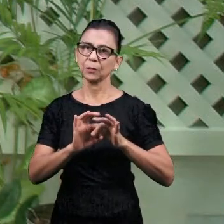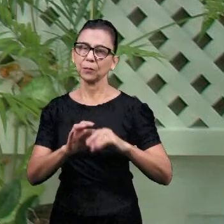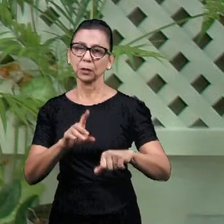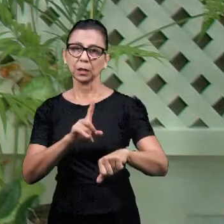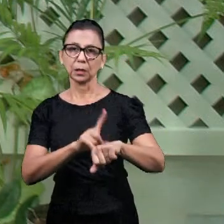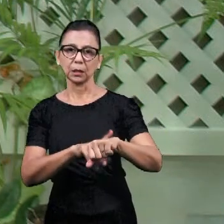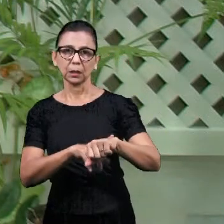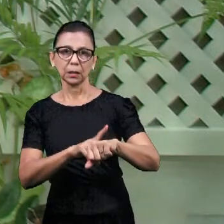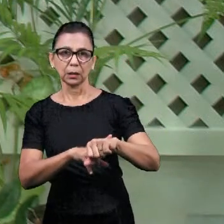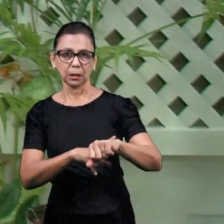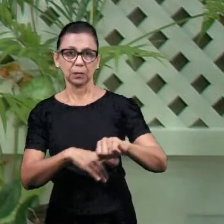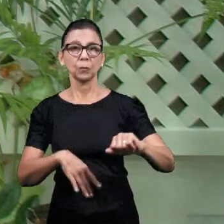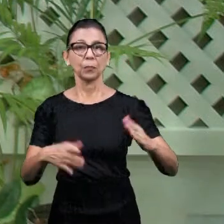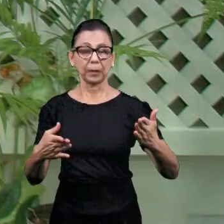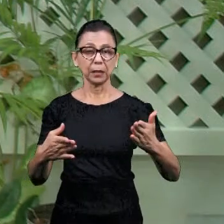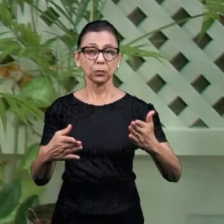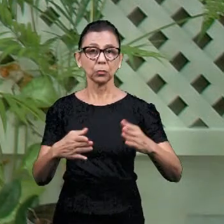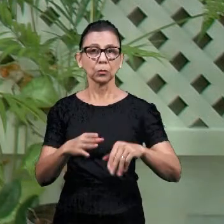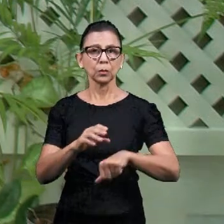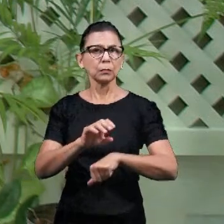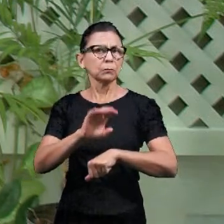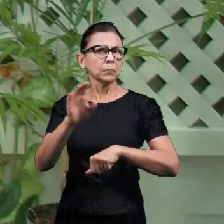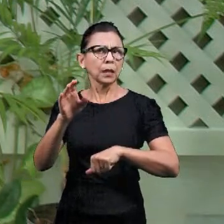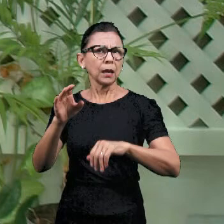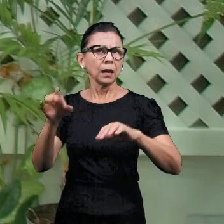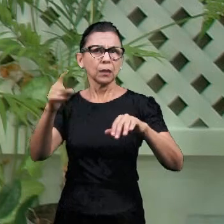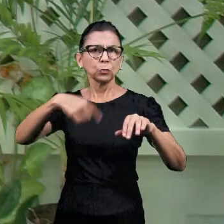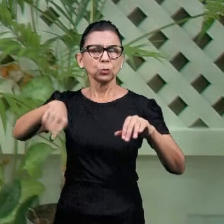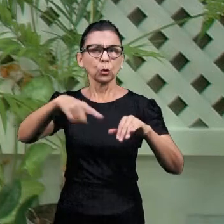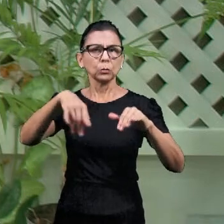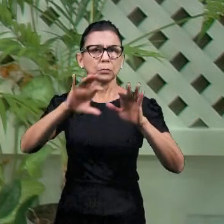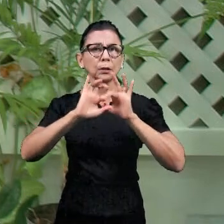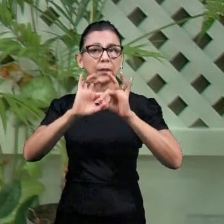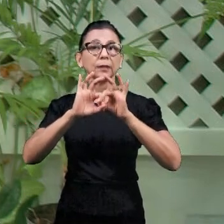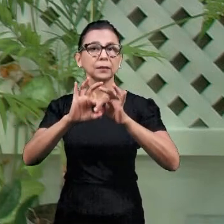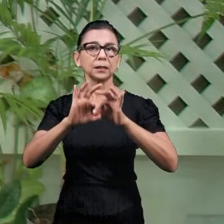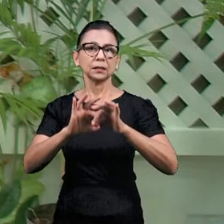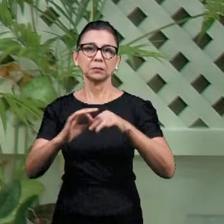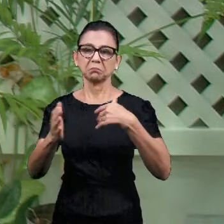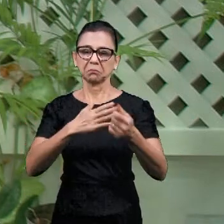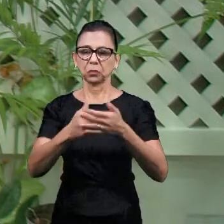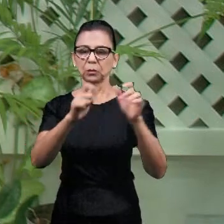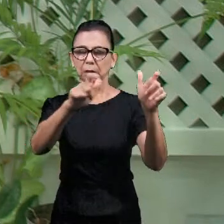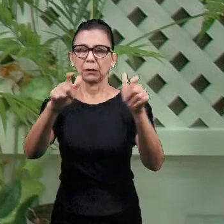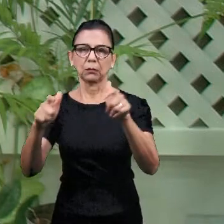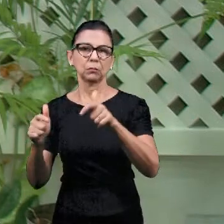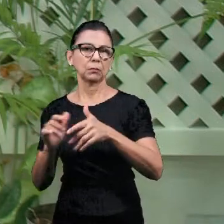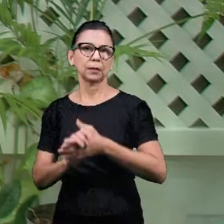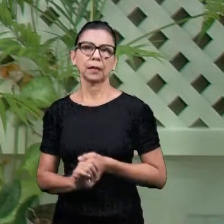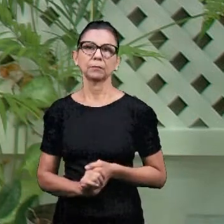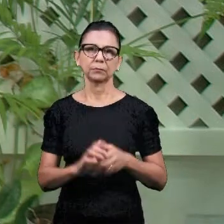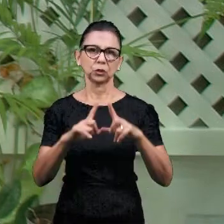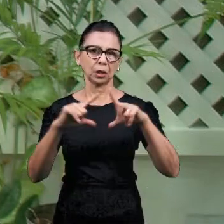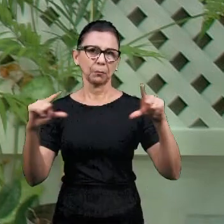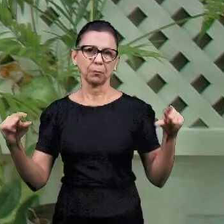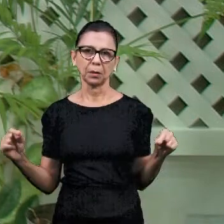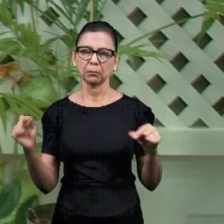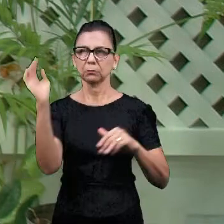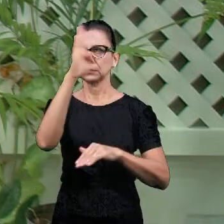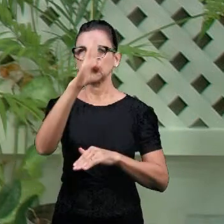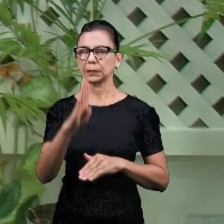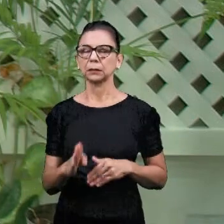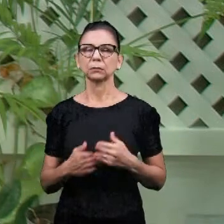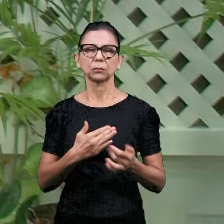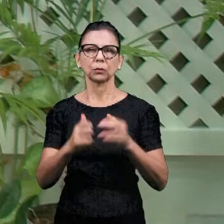est réunie. Il peut être ici au Brésil, la Chine, le Japon, n'importe quel endroit, la maison. Donc, chercher le royaume en